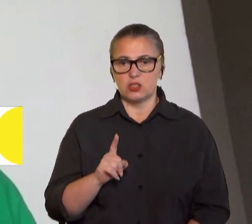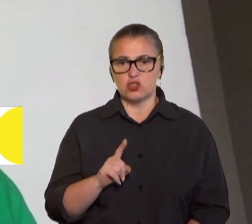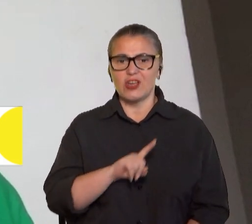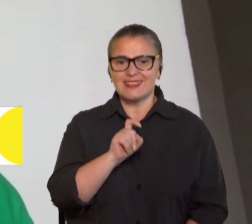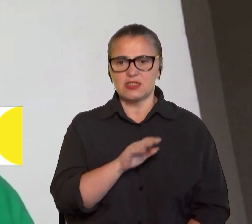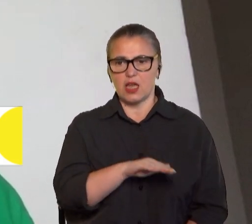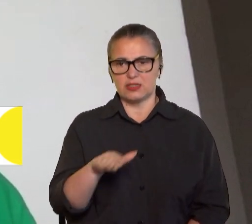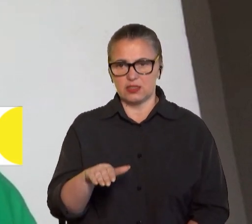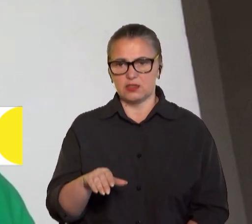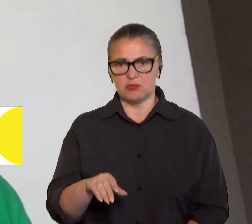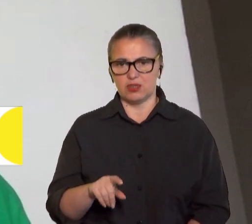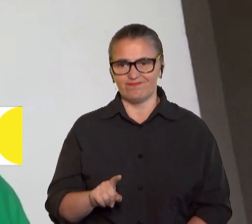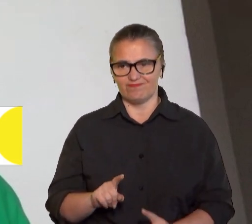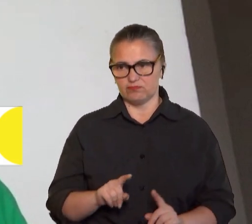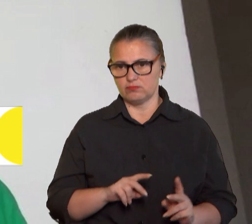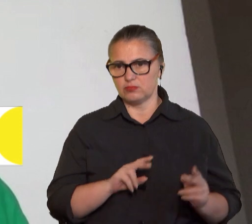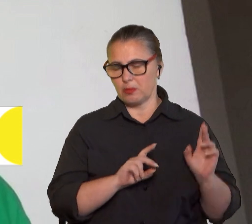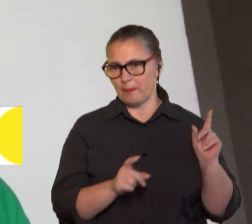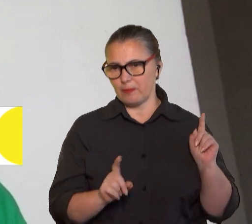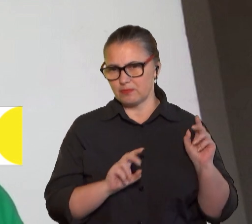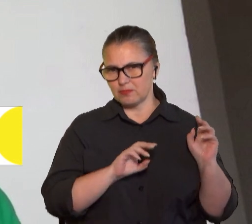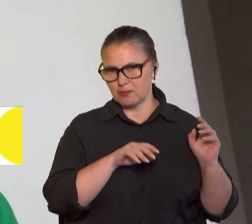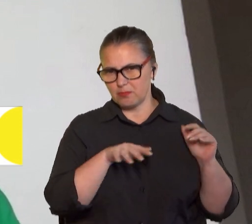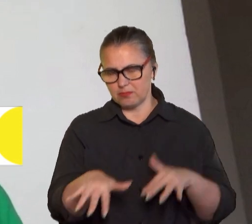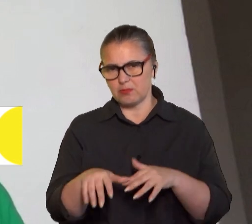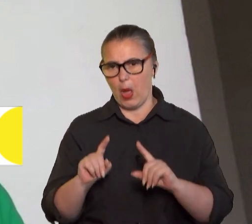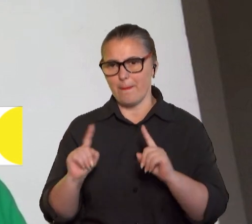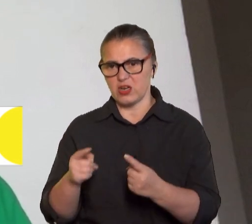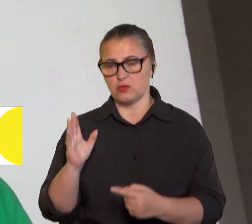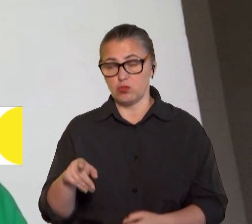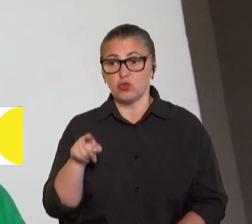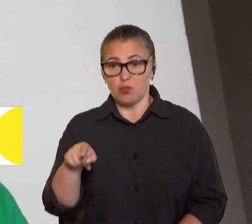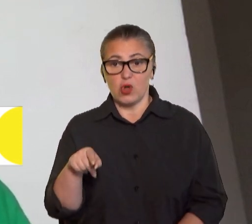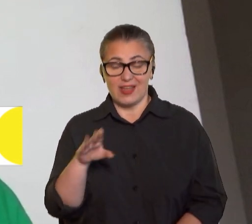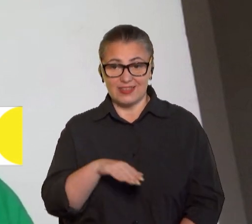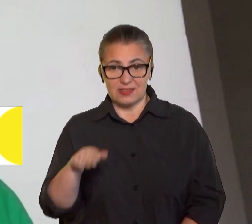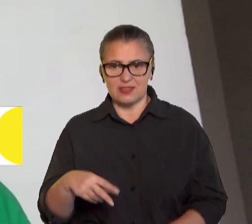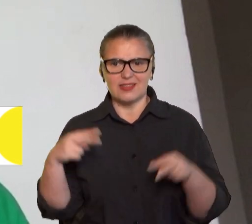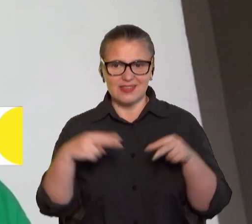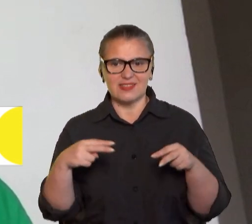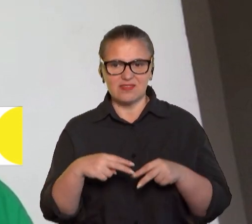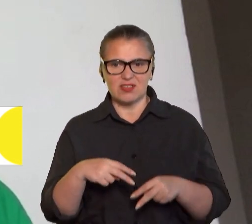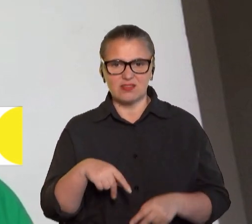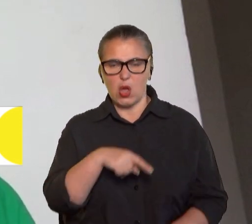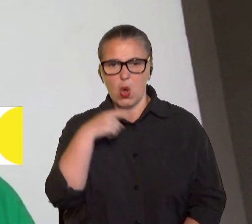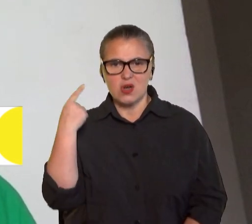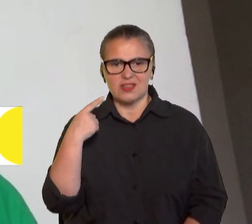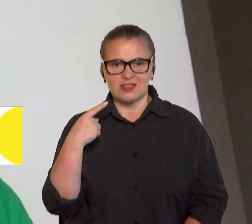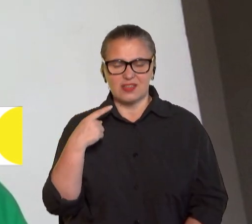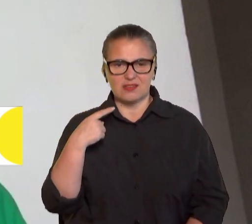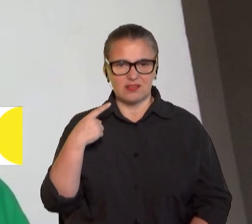це свідки злочинів, це свідки свавілля російських спецслужб. Без звинувачень, без попереджень, без